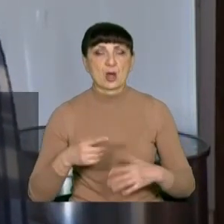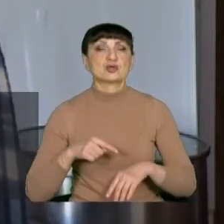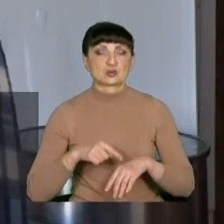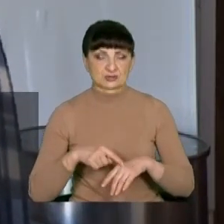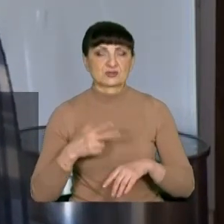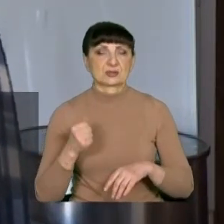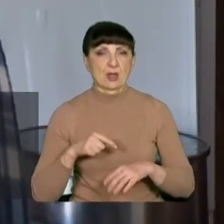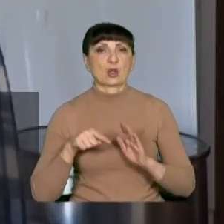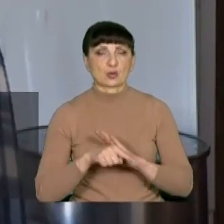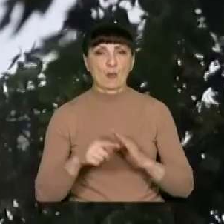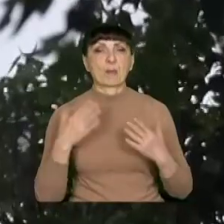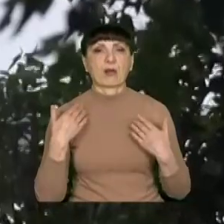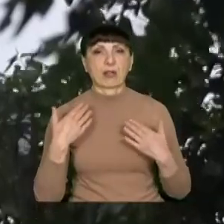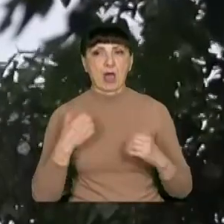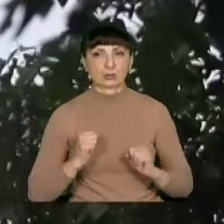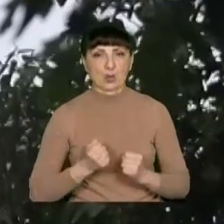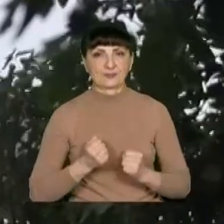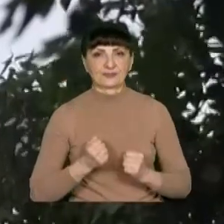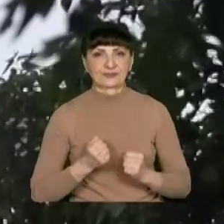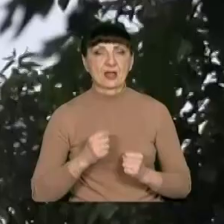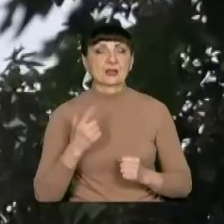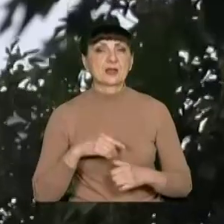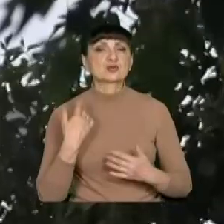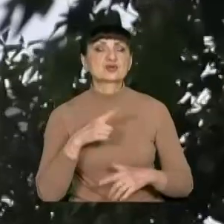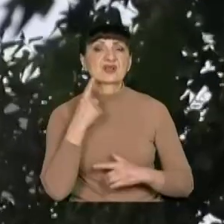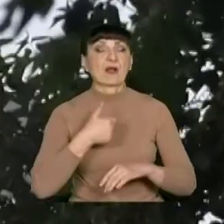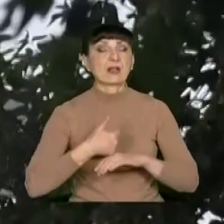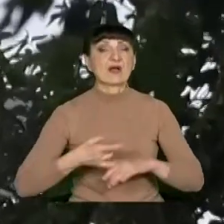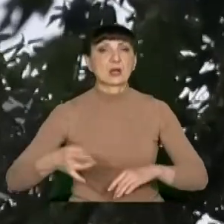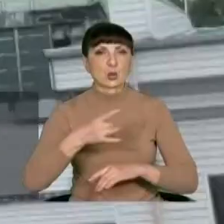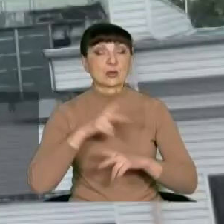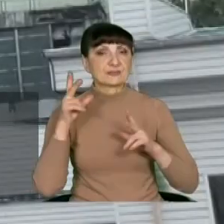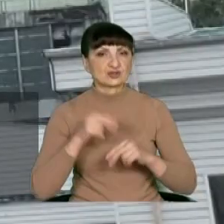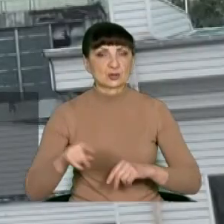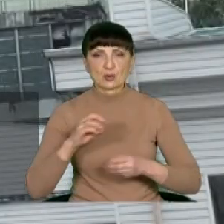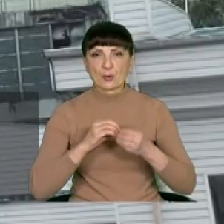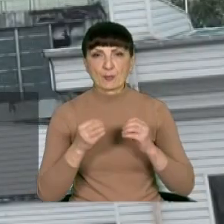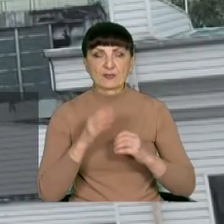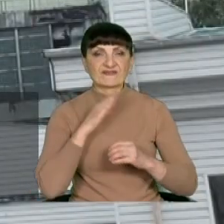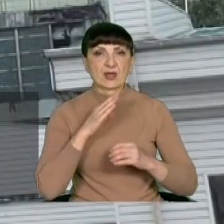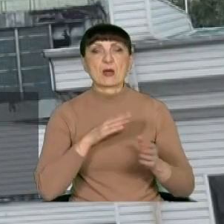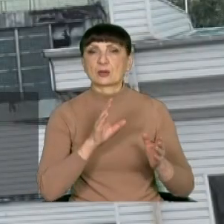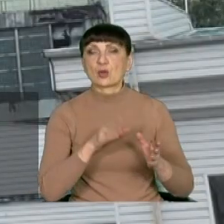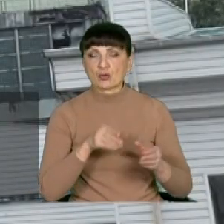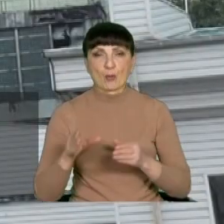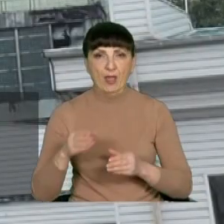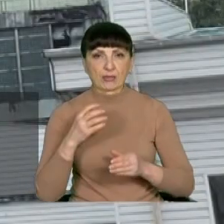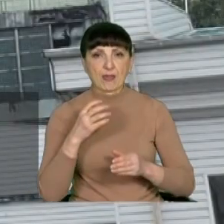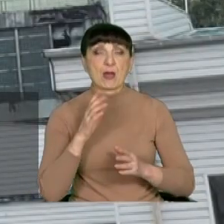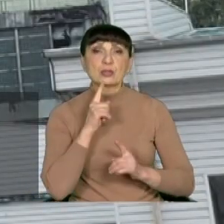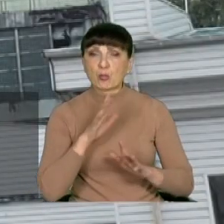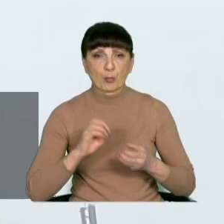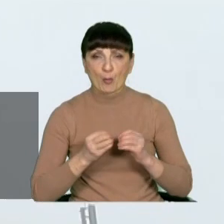чувствуется, что дома прохладно стало. Несмотря на морозы, глава региона ранее заверил, что проблем с подачей тепла не будет. На ремонт